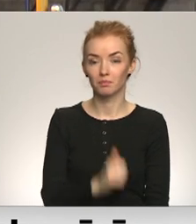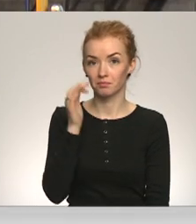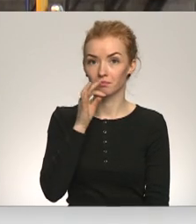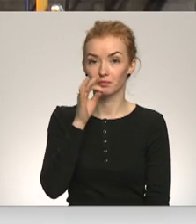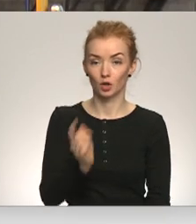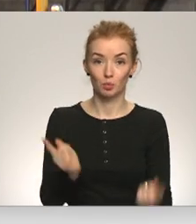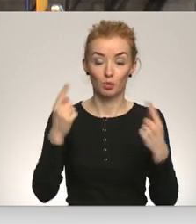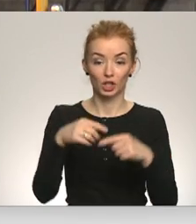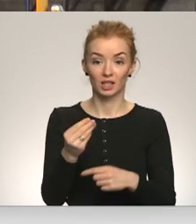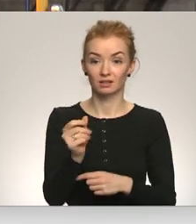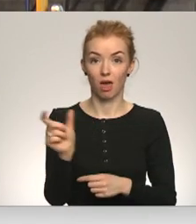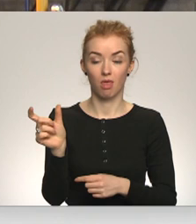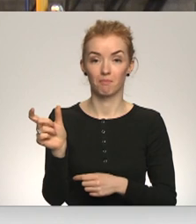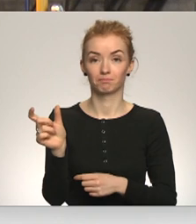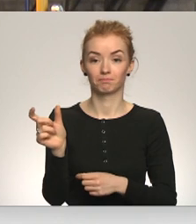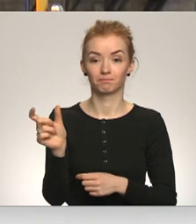Pašreizējās cenas